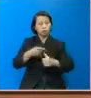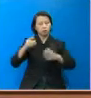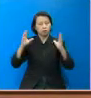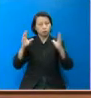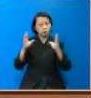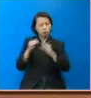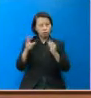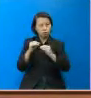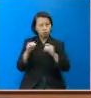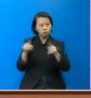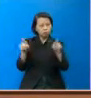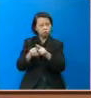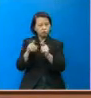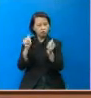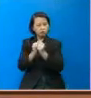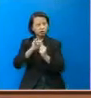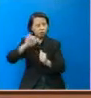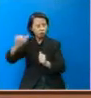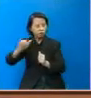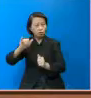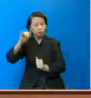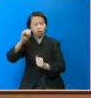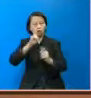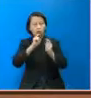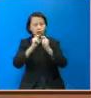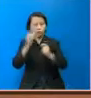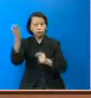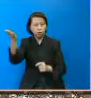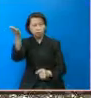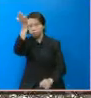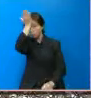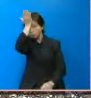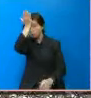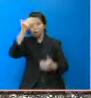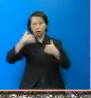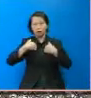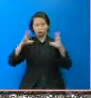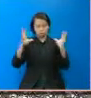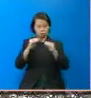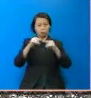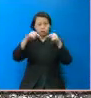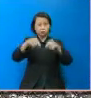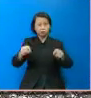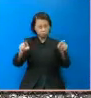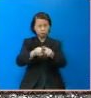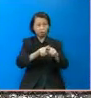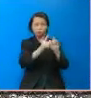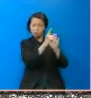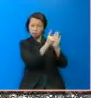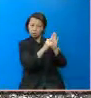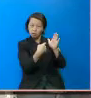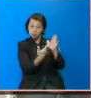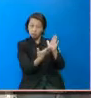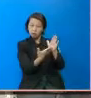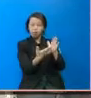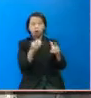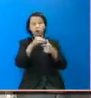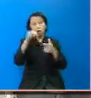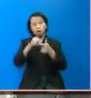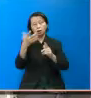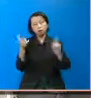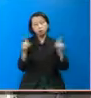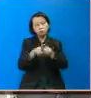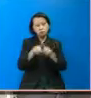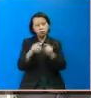ini selaras dengan Tita Tuanku dan juga adakah ini persidangan ini selaras dengan perlembagaan Malaysia? Adakah ini selaras